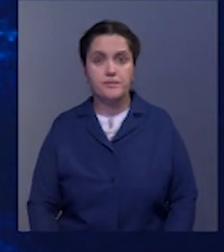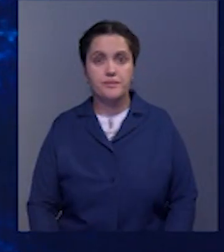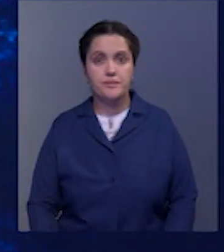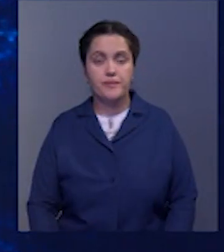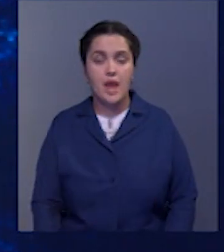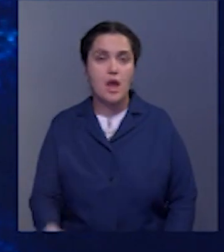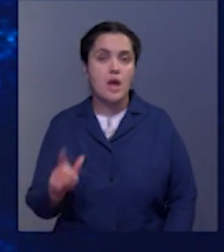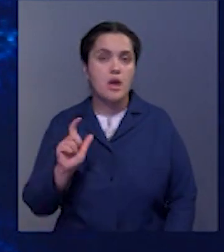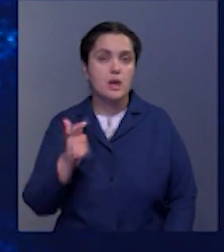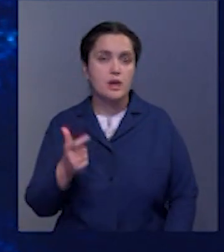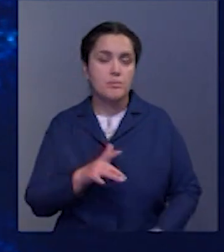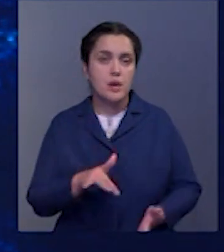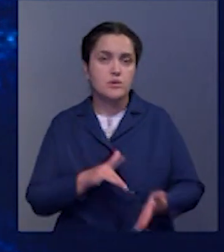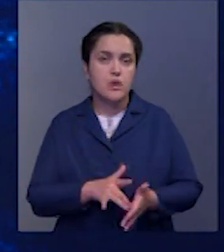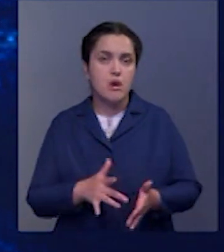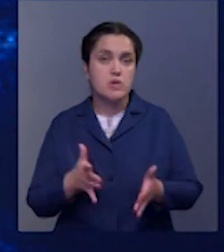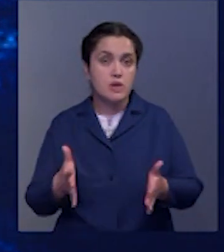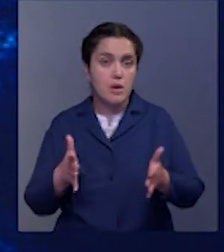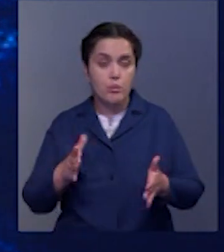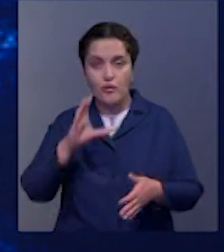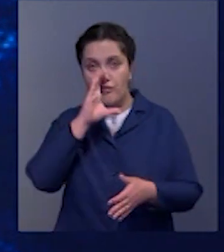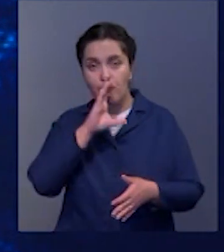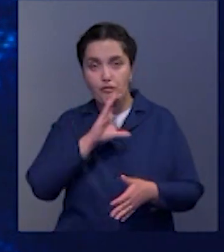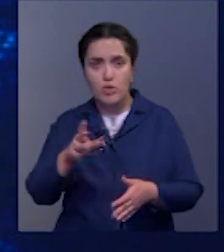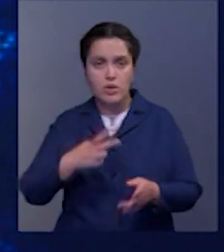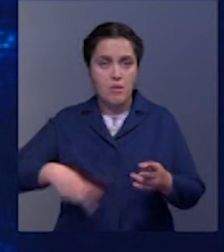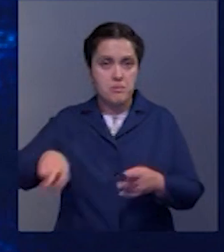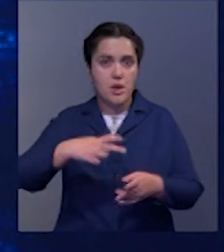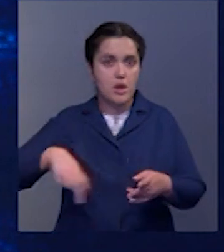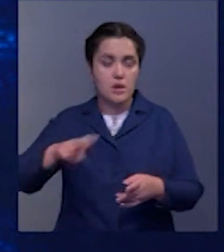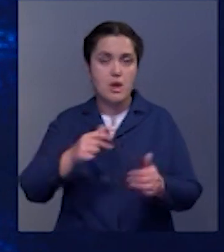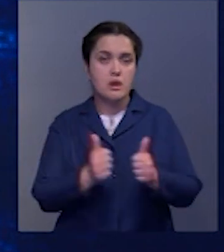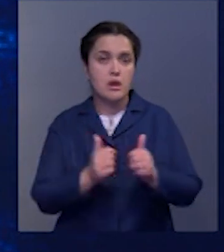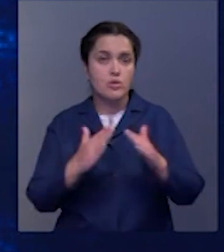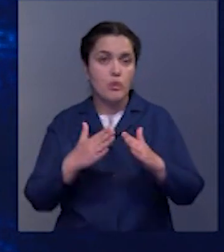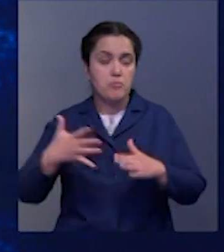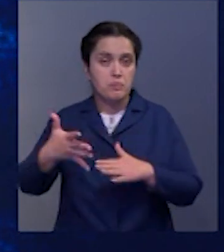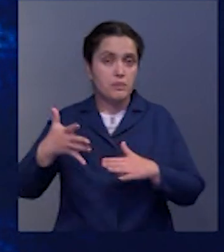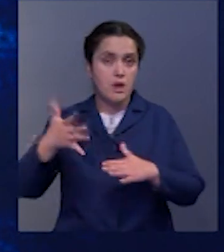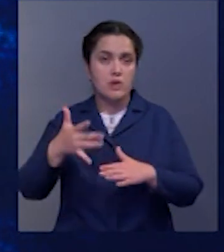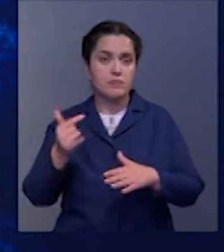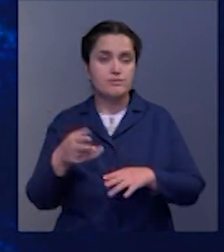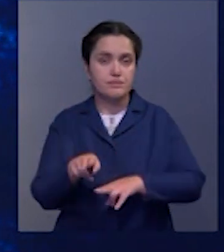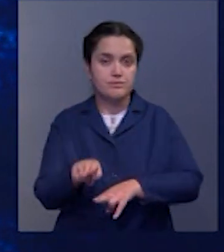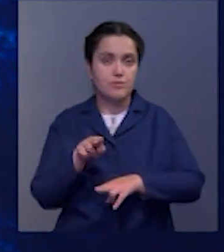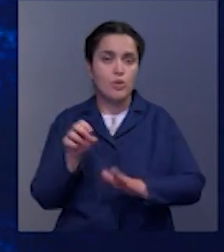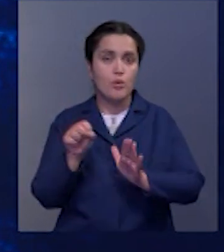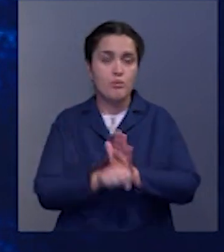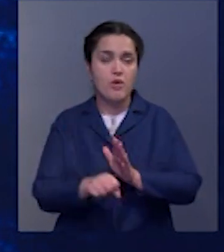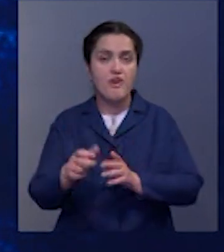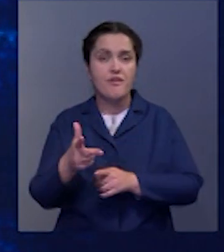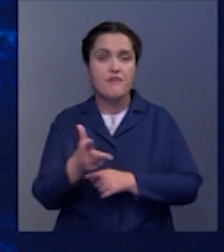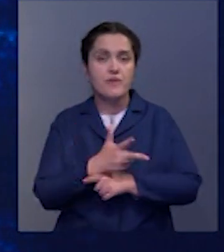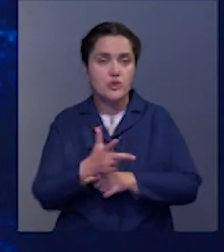жители эти басту за напугал волк который бегал во дворе жилой многоэтажки животное пришлось застрелить видео в